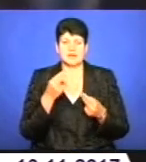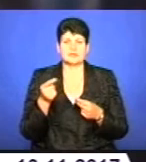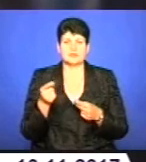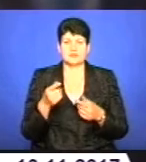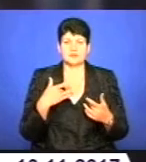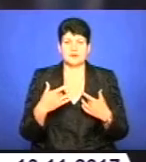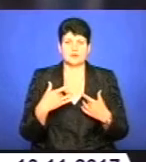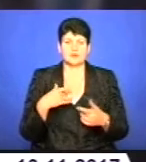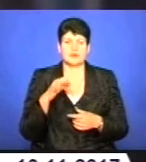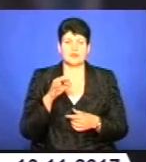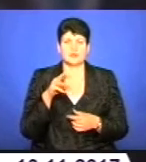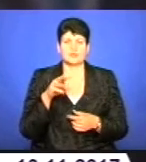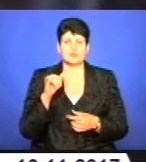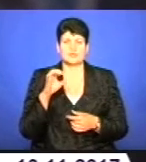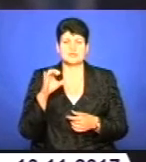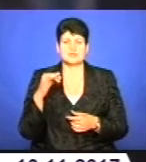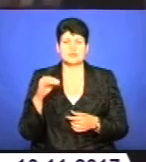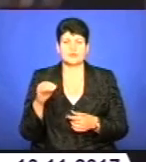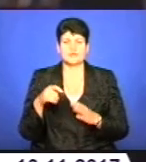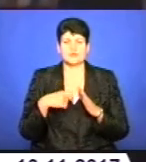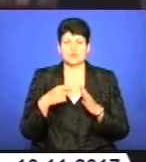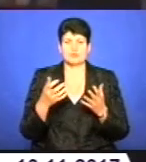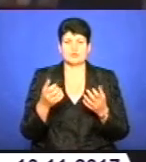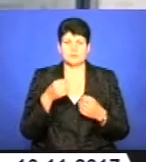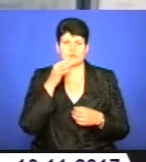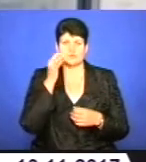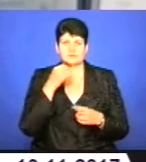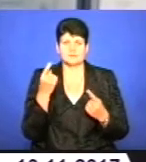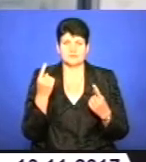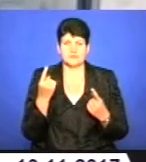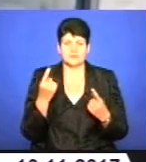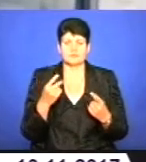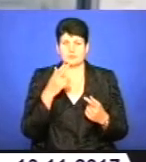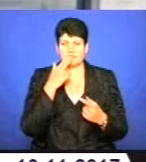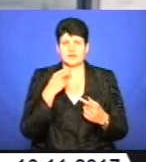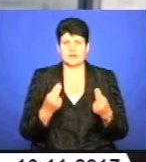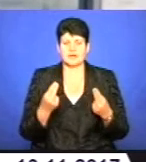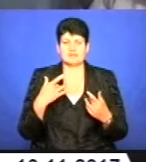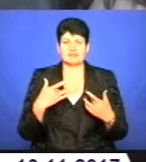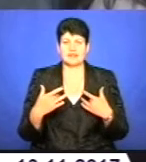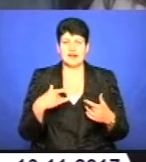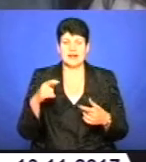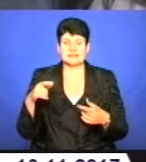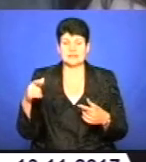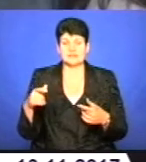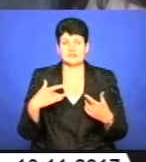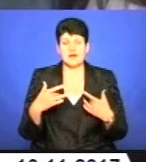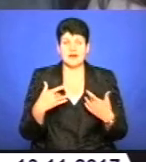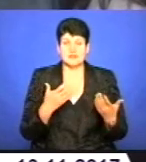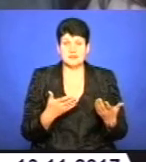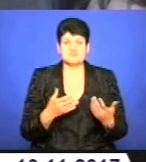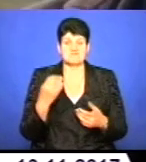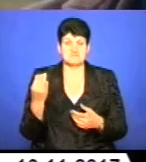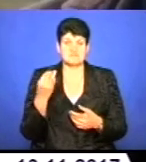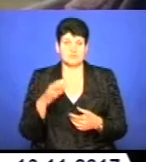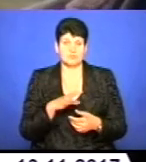тернопільський актор Олег Мосійчук. Каже, від зйомок отримав цінний досвід, адже звик грати у театрі. Сценарій настільки зацікавив актора, що той, за